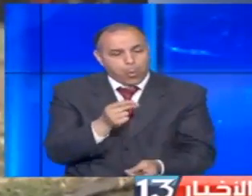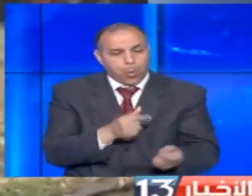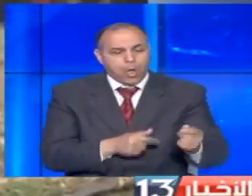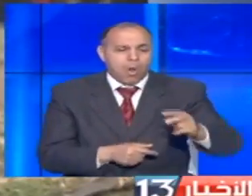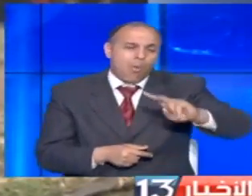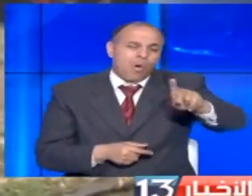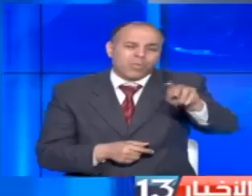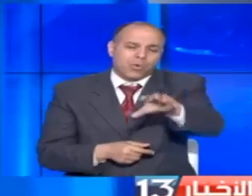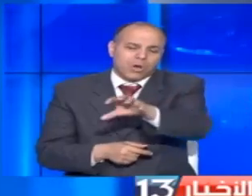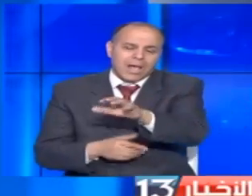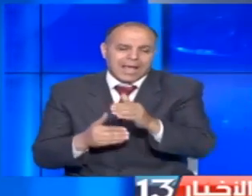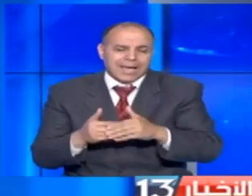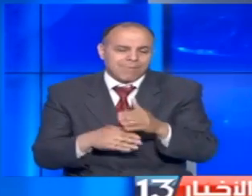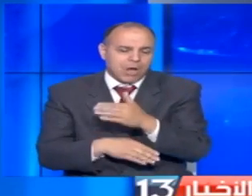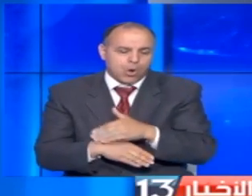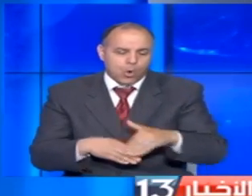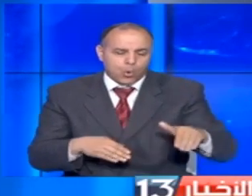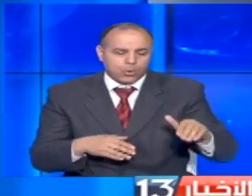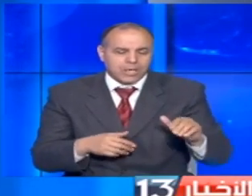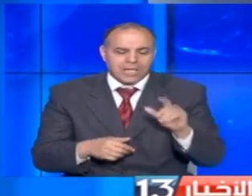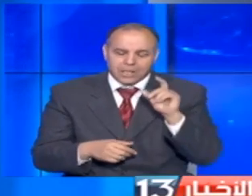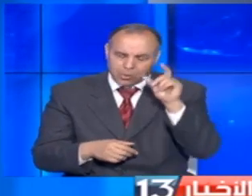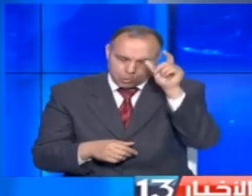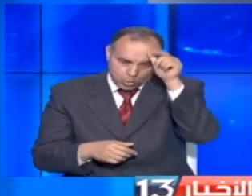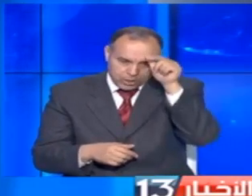مناطق امنه قرب الحدود